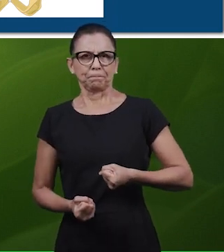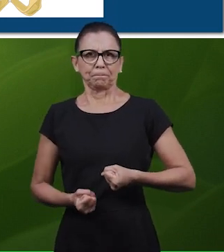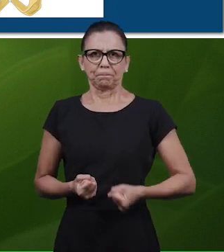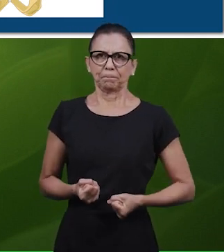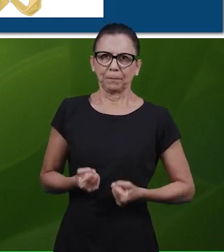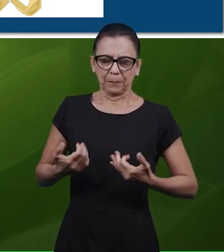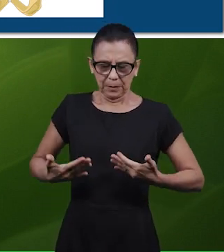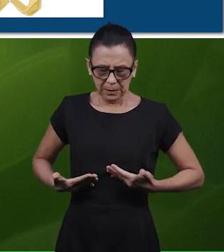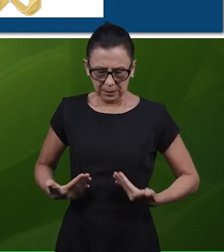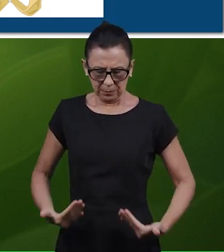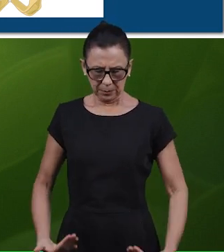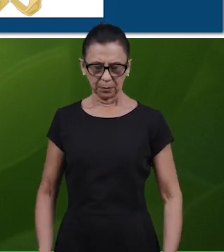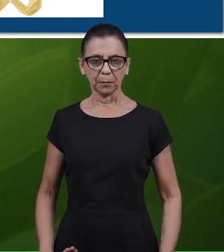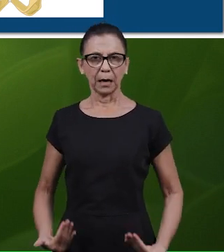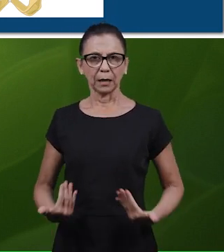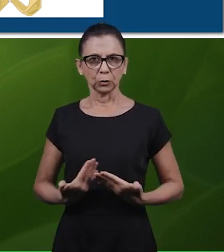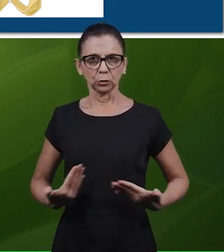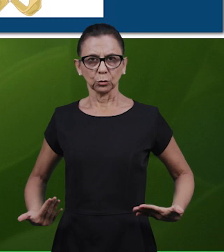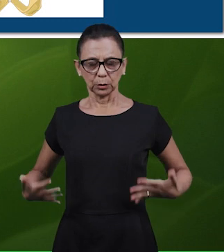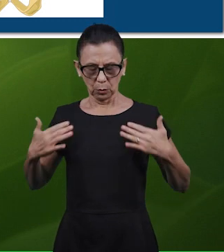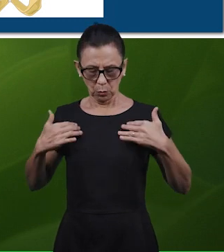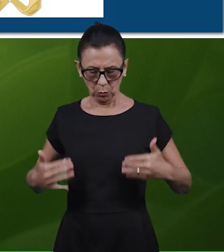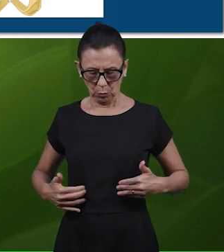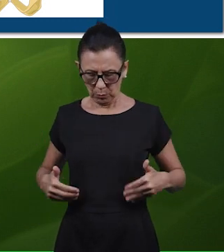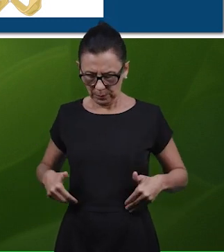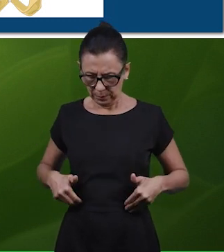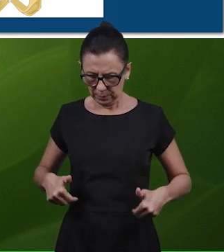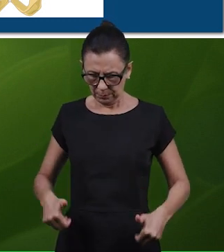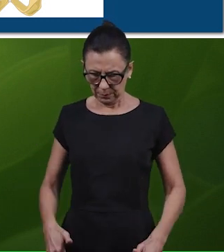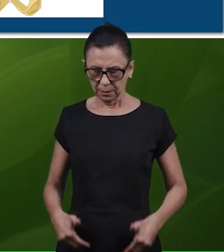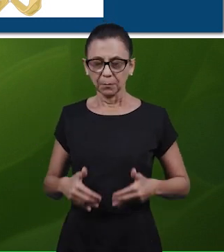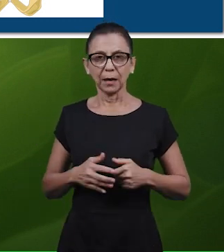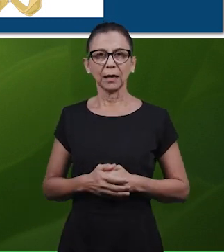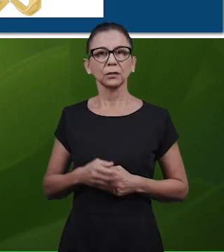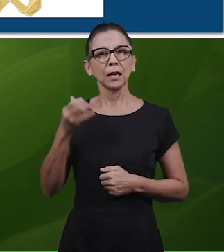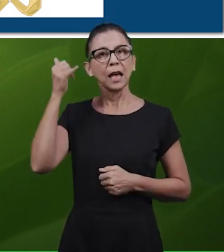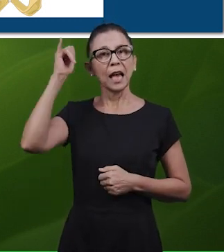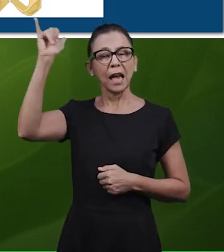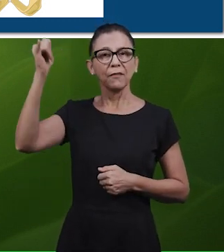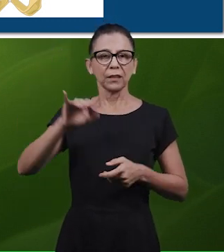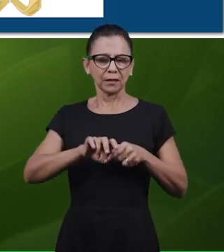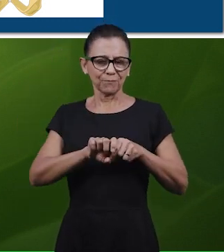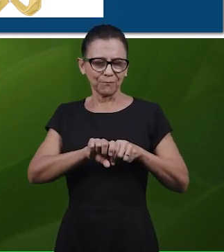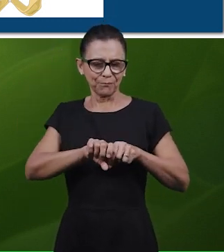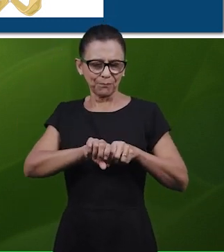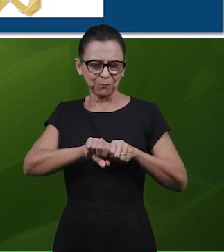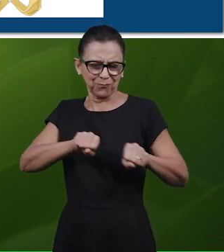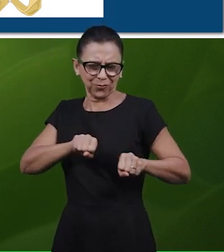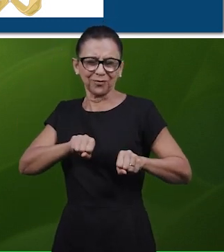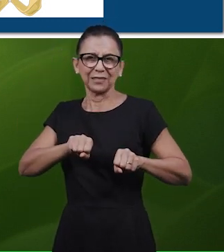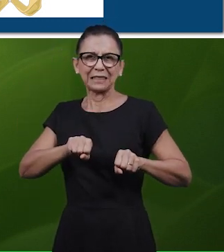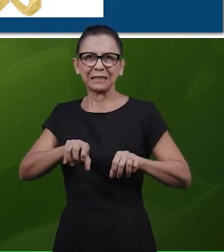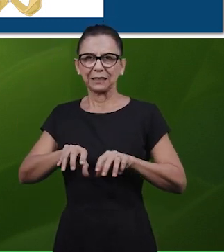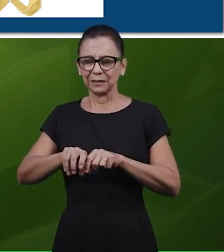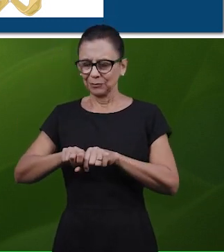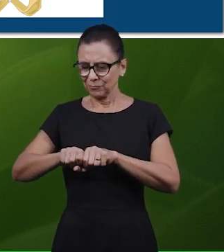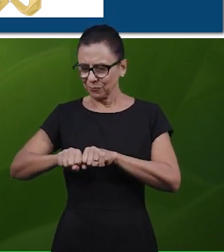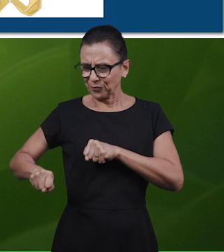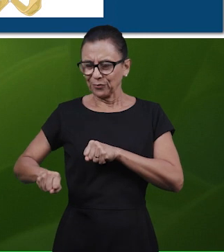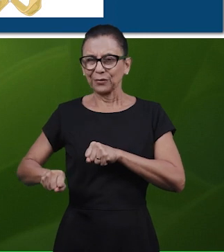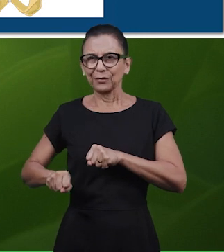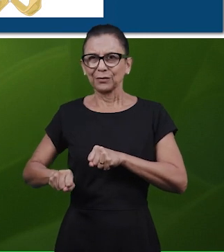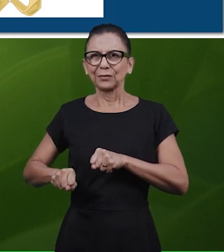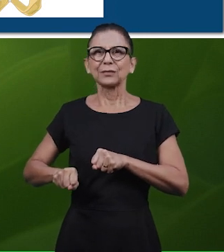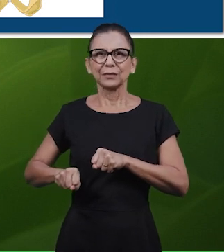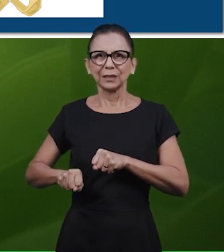les impacts transmis vers les membres inférieurs. Ainsi, on évite les déplacements des vertèbres.